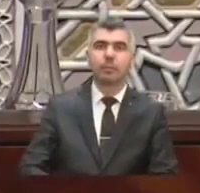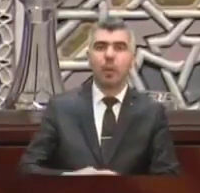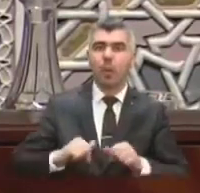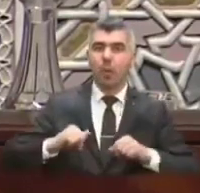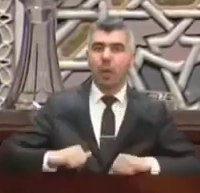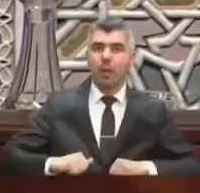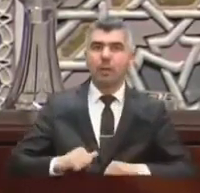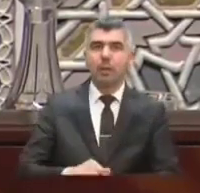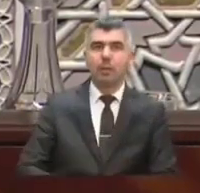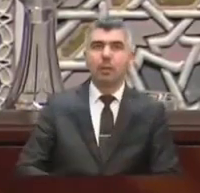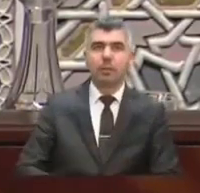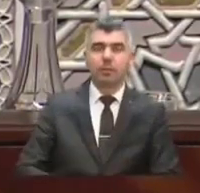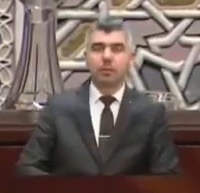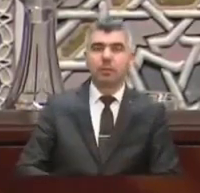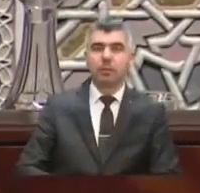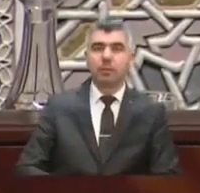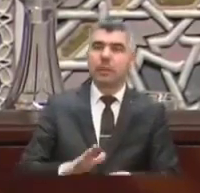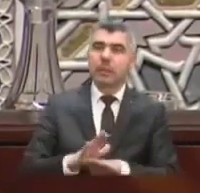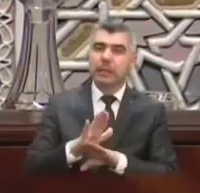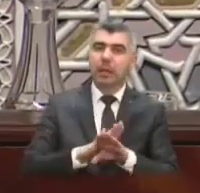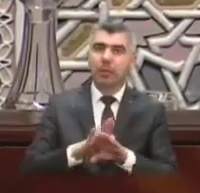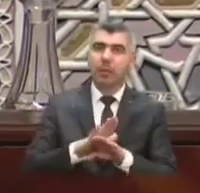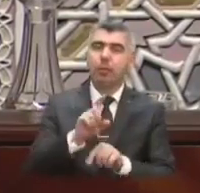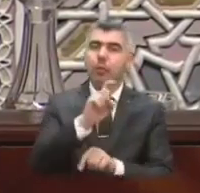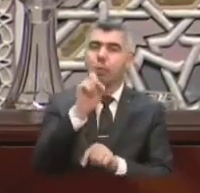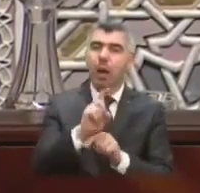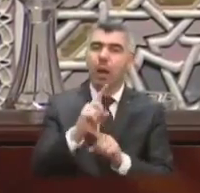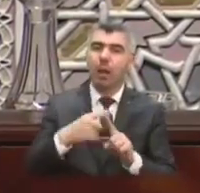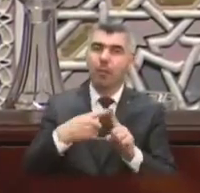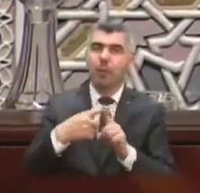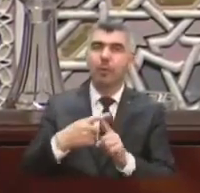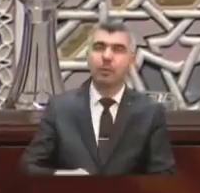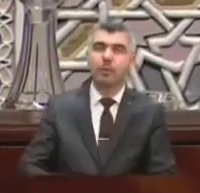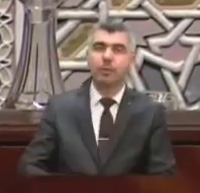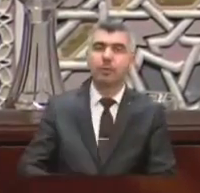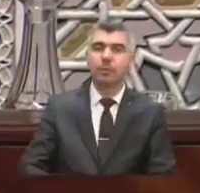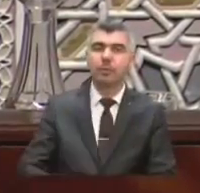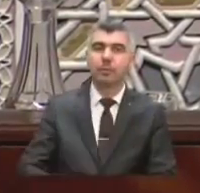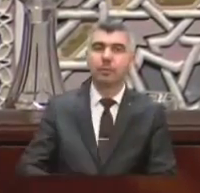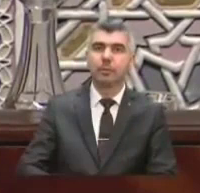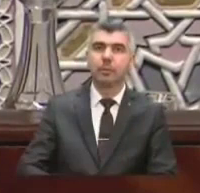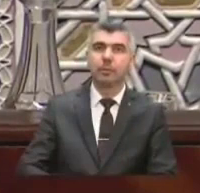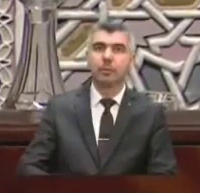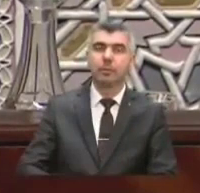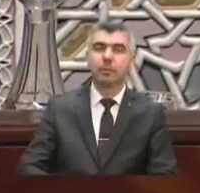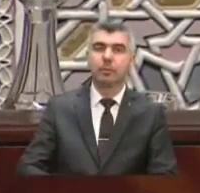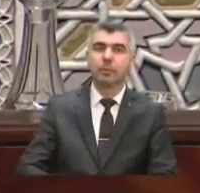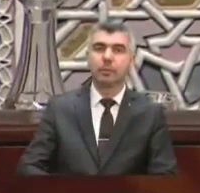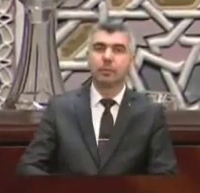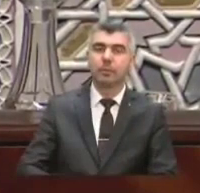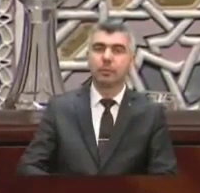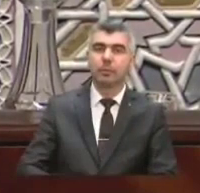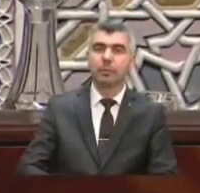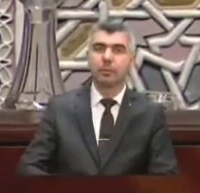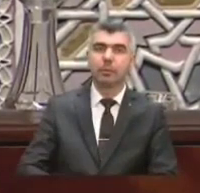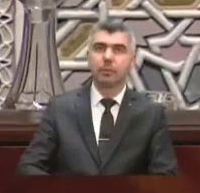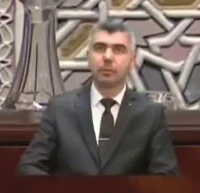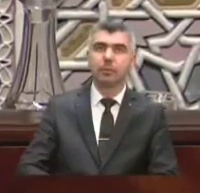تفضلوا سيد، لا استسمح، هل هنا سيد الوزير، هل هناك تعقيب إضافي؟